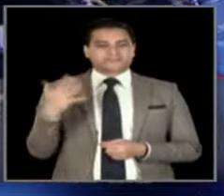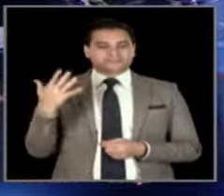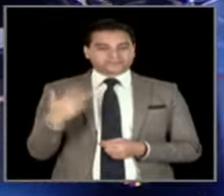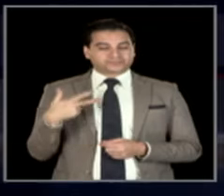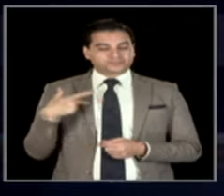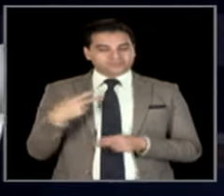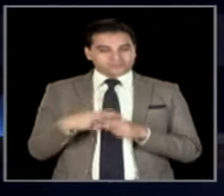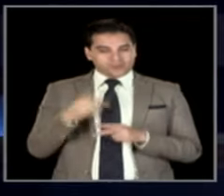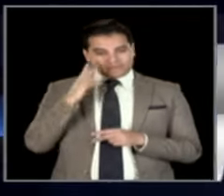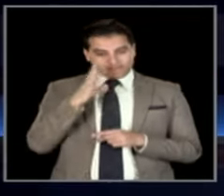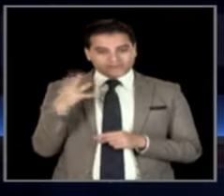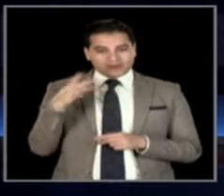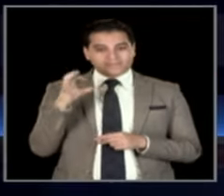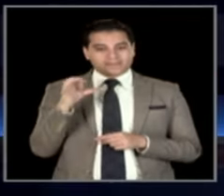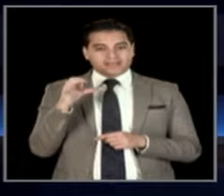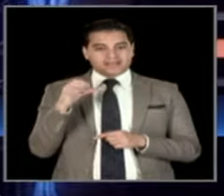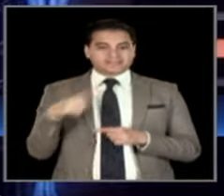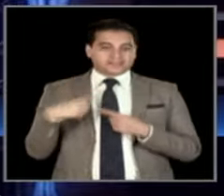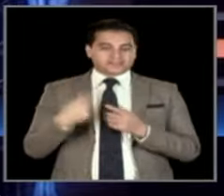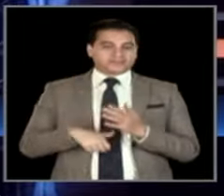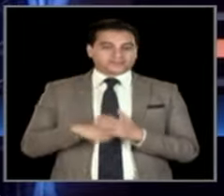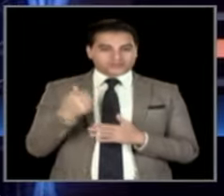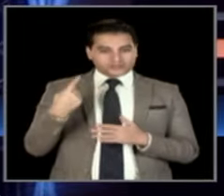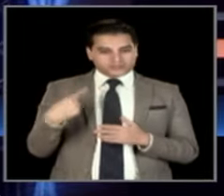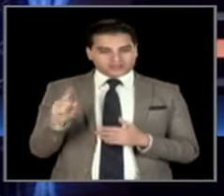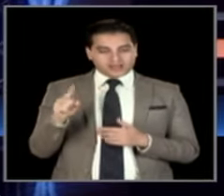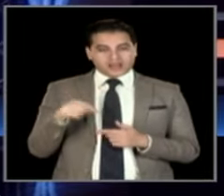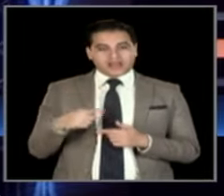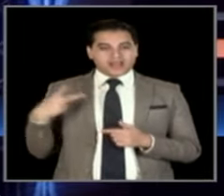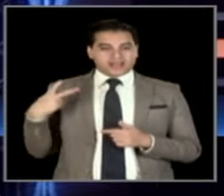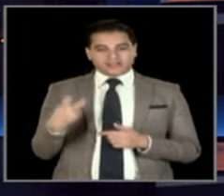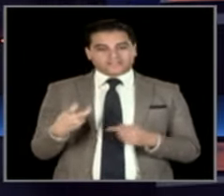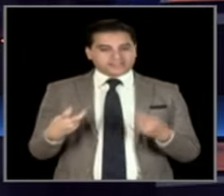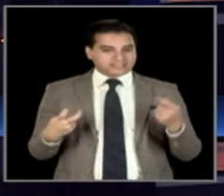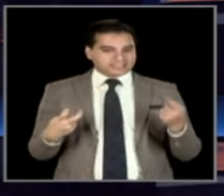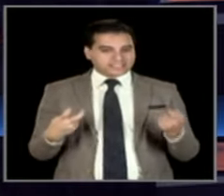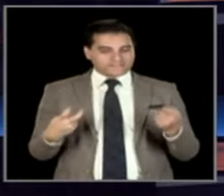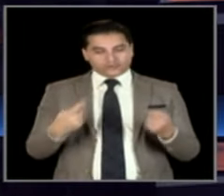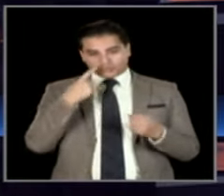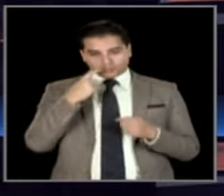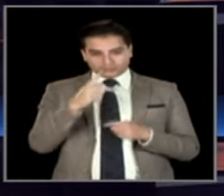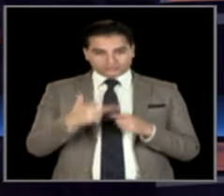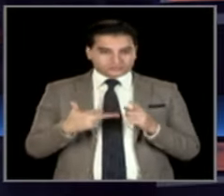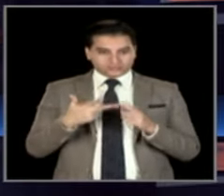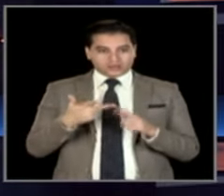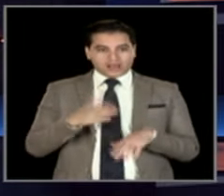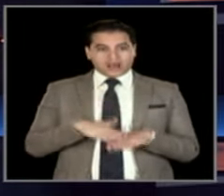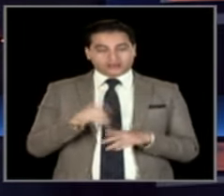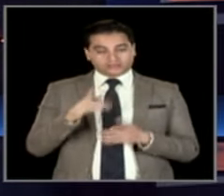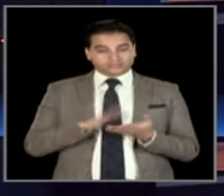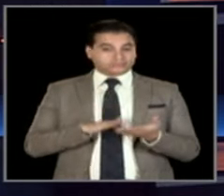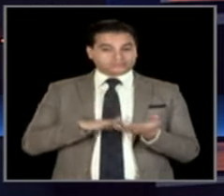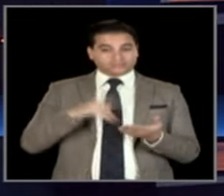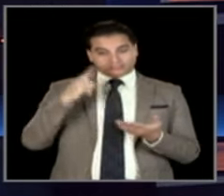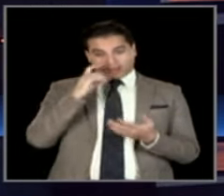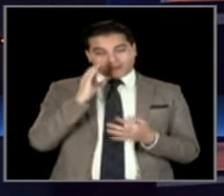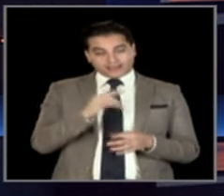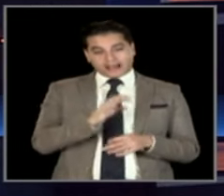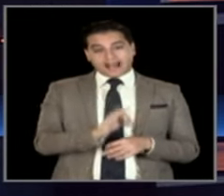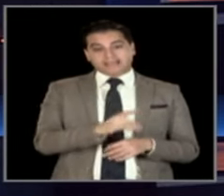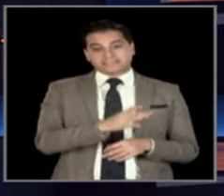اللقب التاسع في تاريخهم. هدفين بلا مقابل، ونورهان موقفك صعب